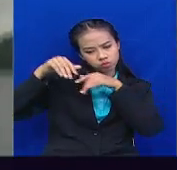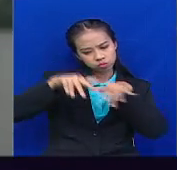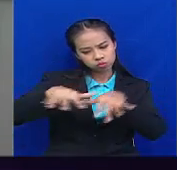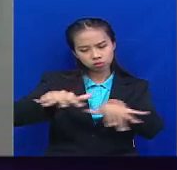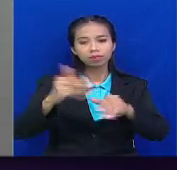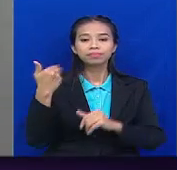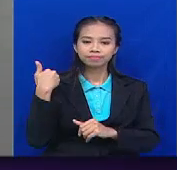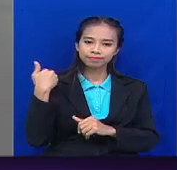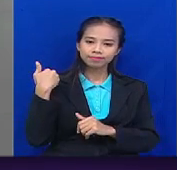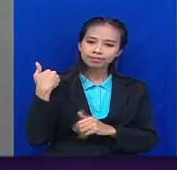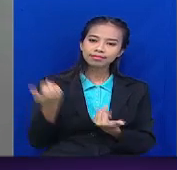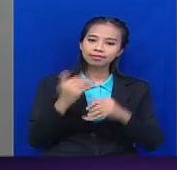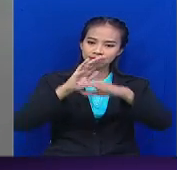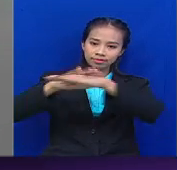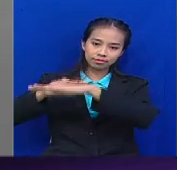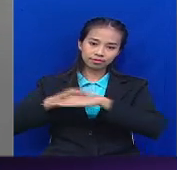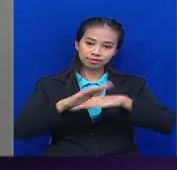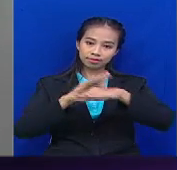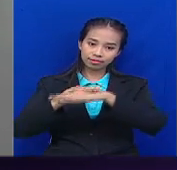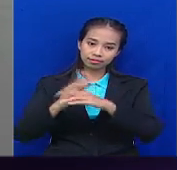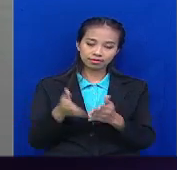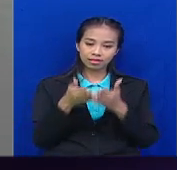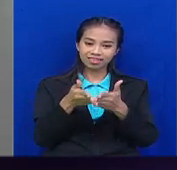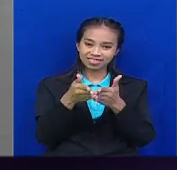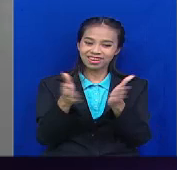อีกทั้งยังเตือนเรือหาปลาขนาด